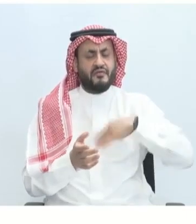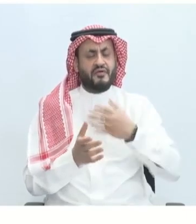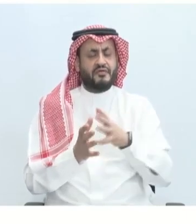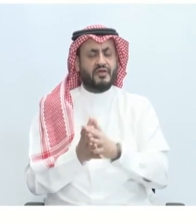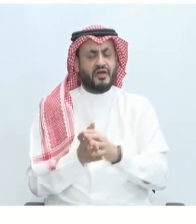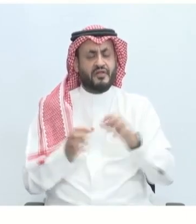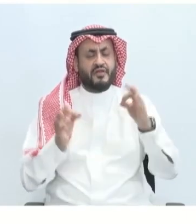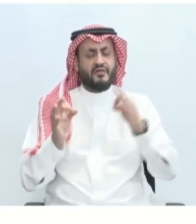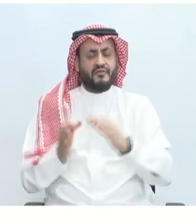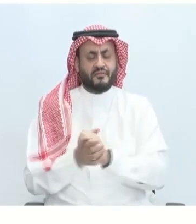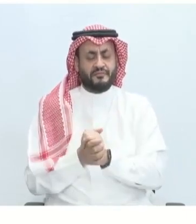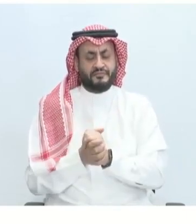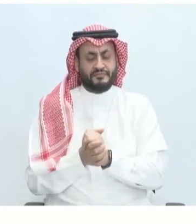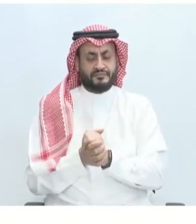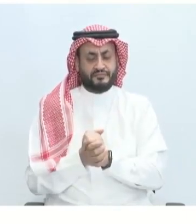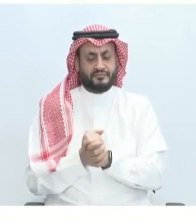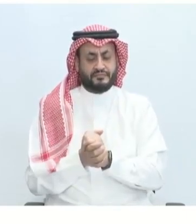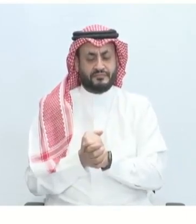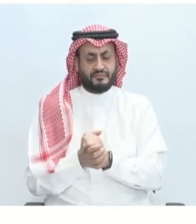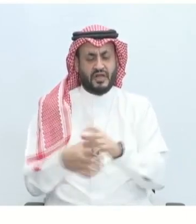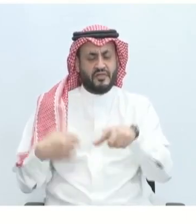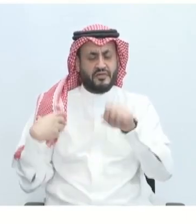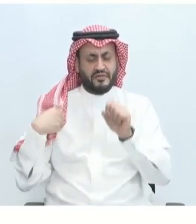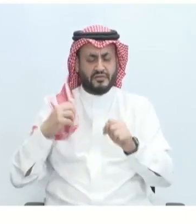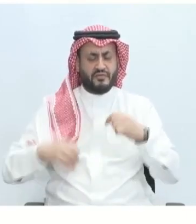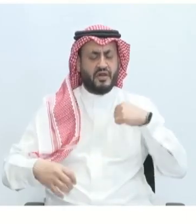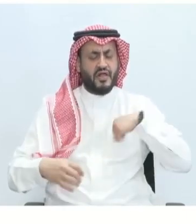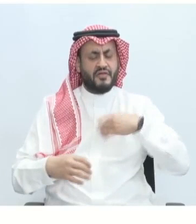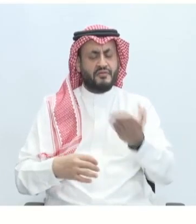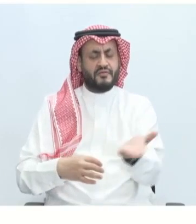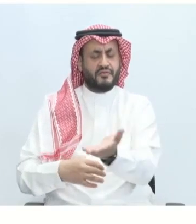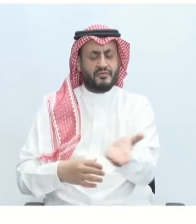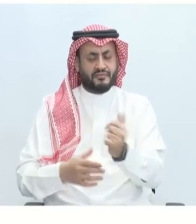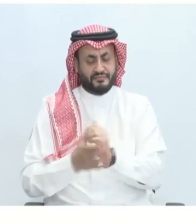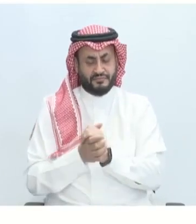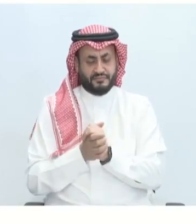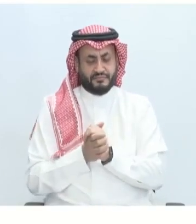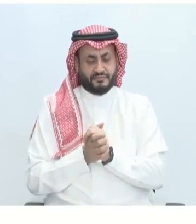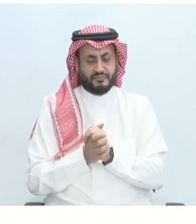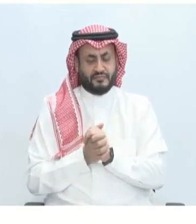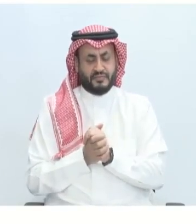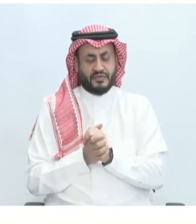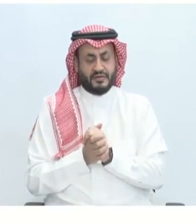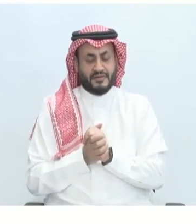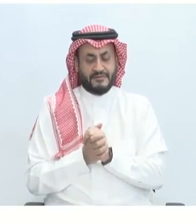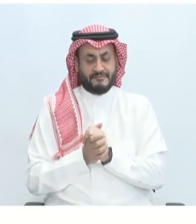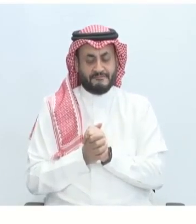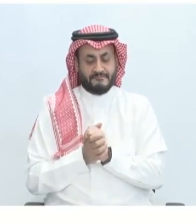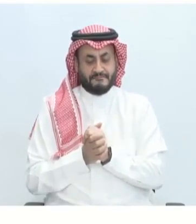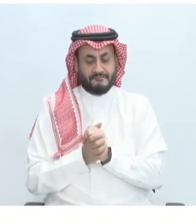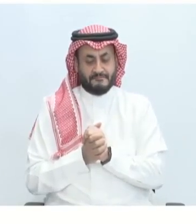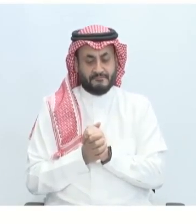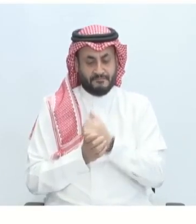هذه الايات من الفواد اريد يد منكم ان تستخرج من هذه الايه واطيعوا الله واطيعوا الرسول فان